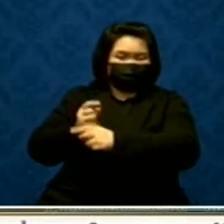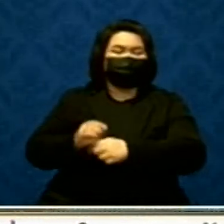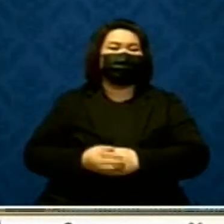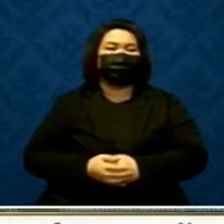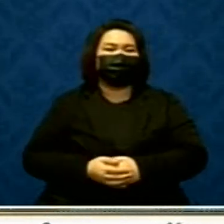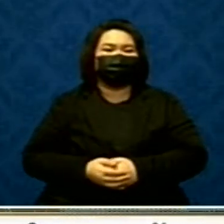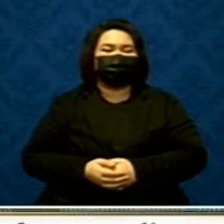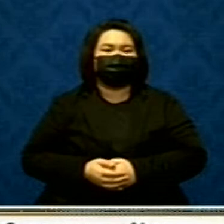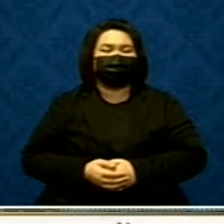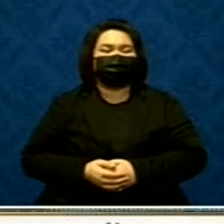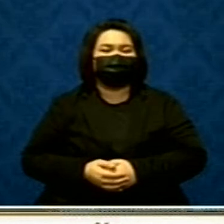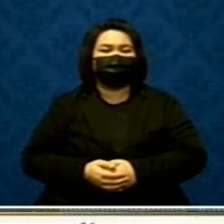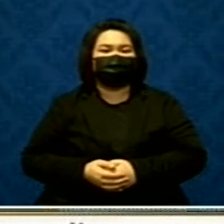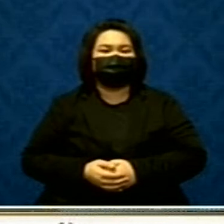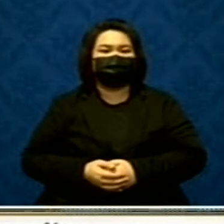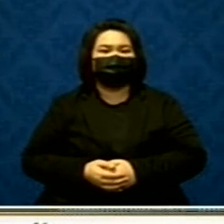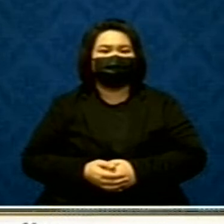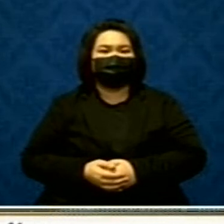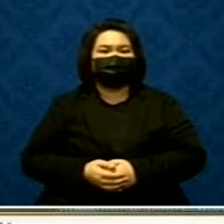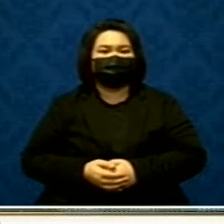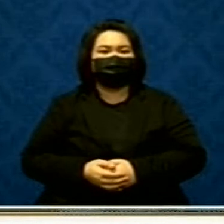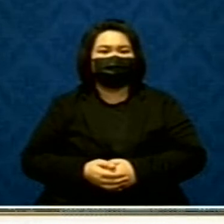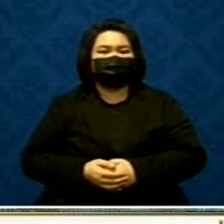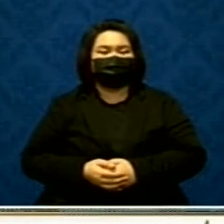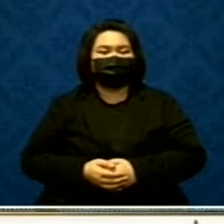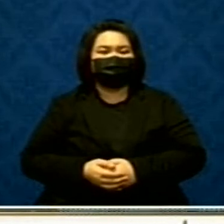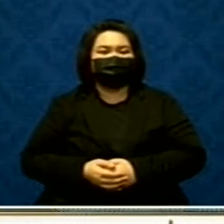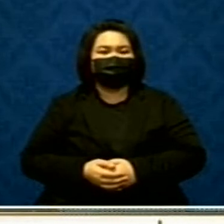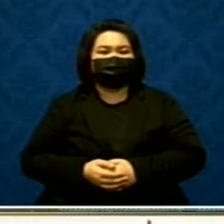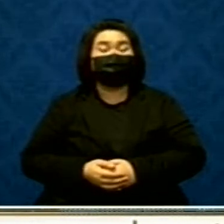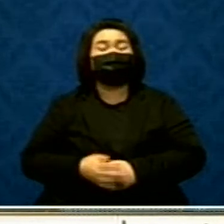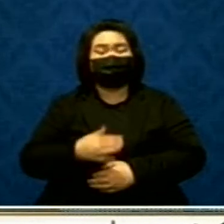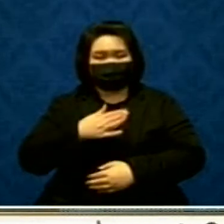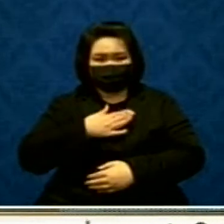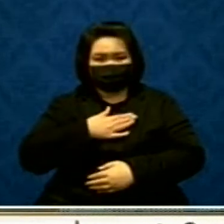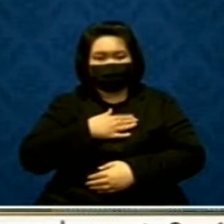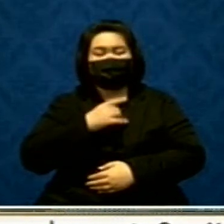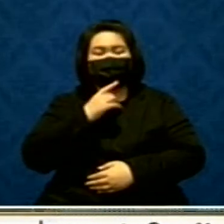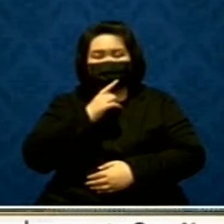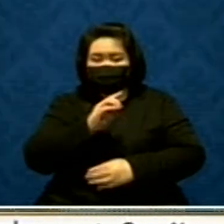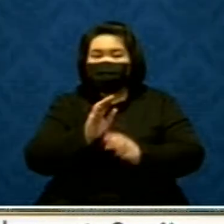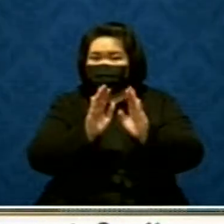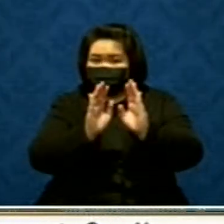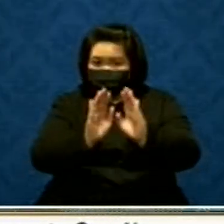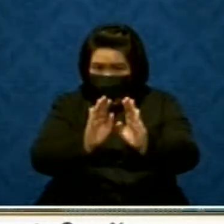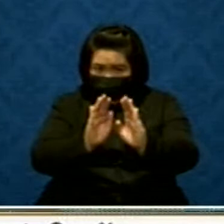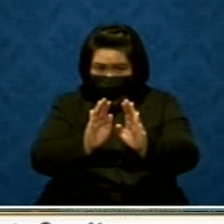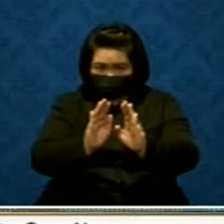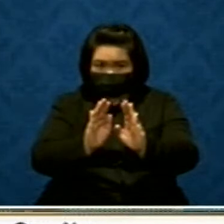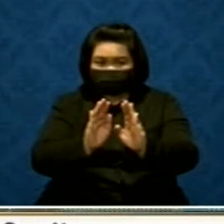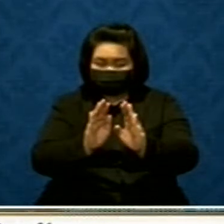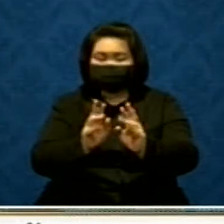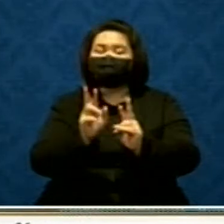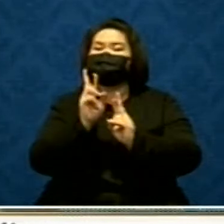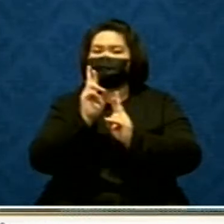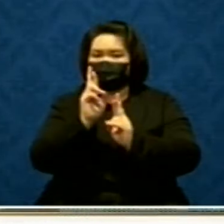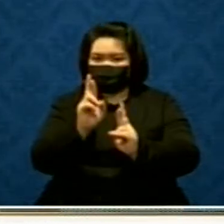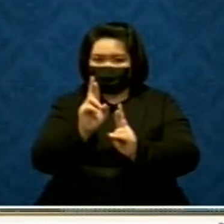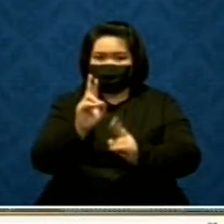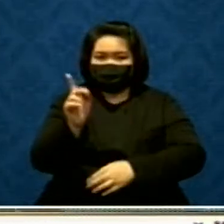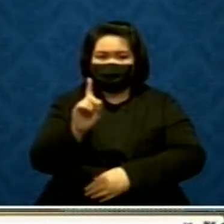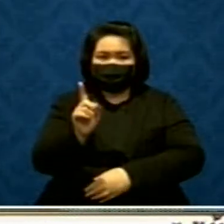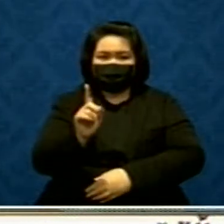มก็อยากจะเรียนนะครับให้ต้องพึงระวังในเรื่องของสิ่ง